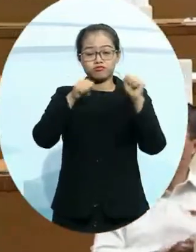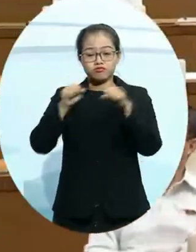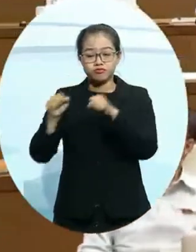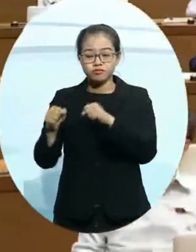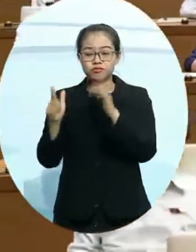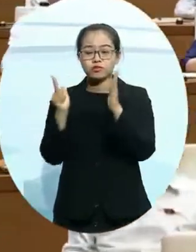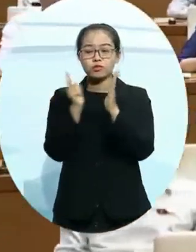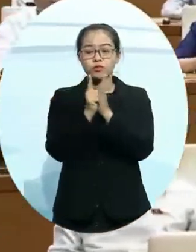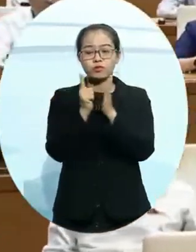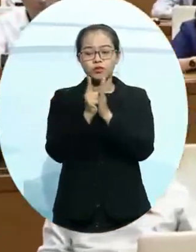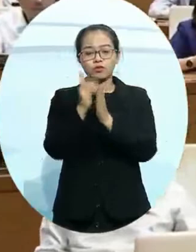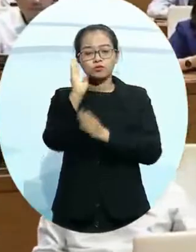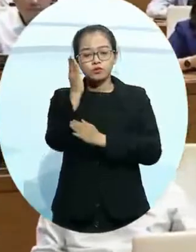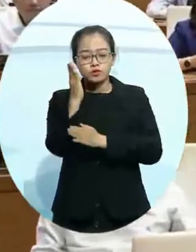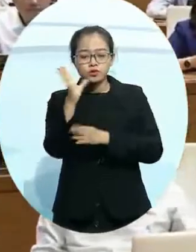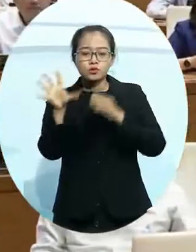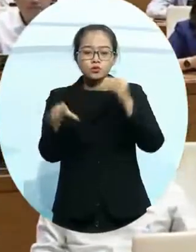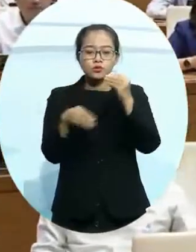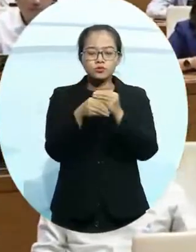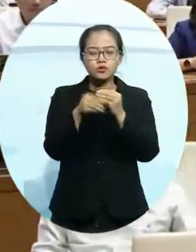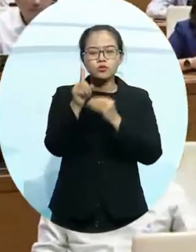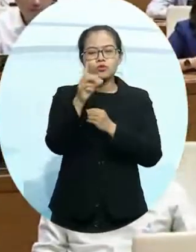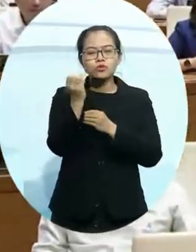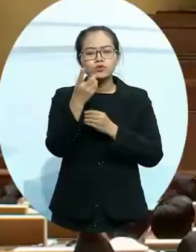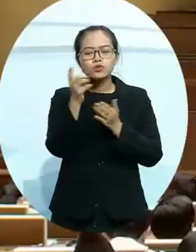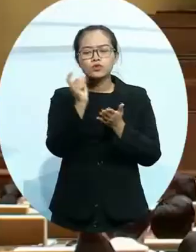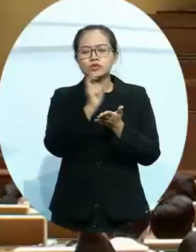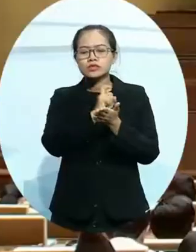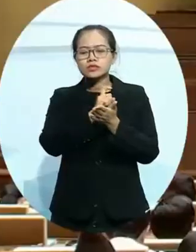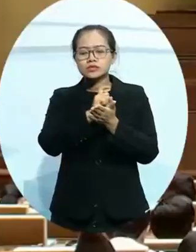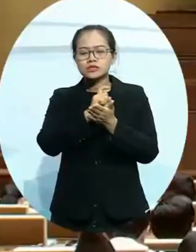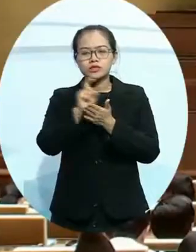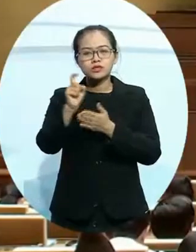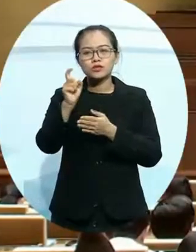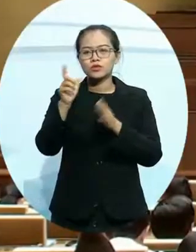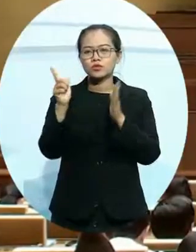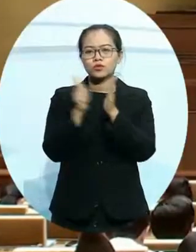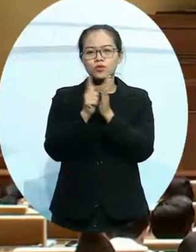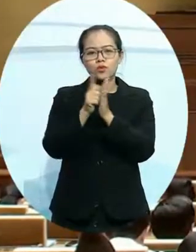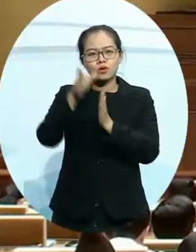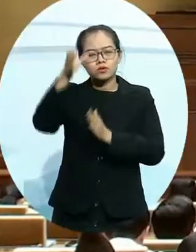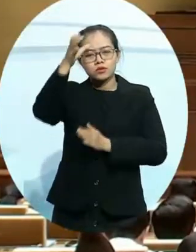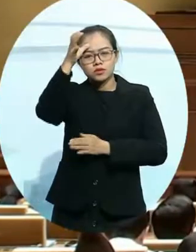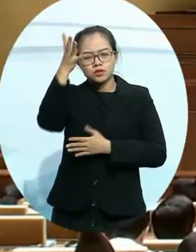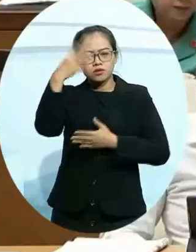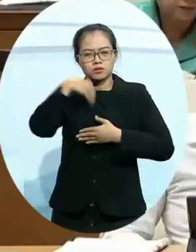luật sửa đổi, bổ sung một số điều của luật sở hữu trí tuệ, luật kinh doanh bảo hiểm sửa đổi.